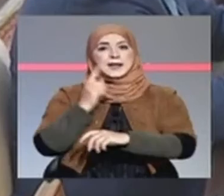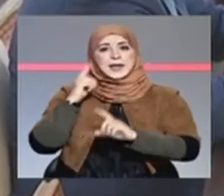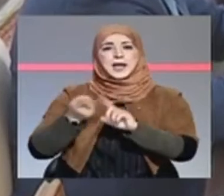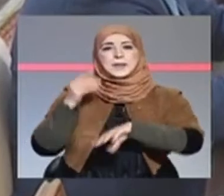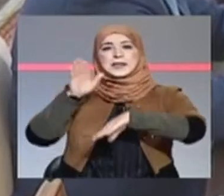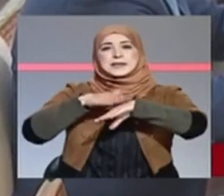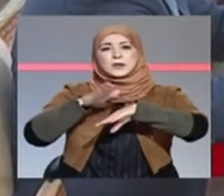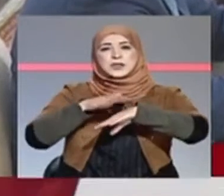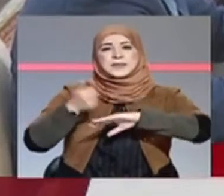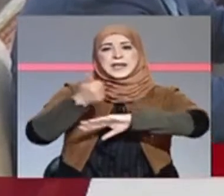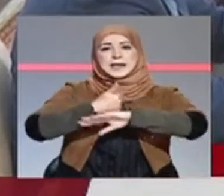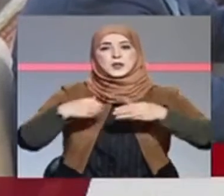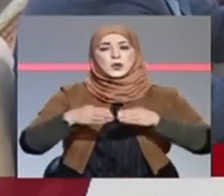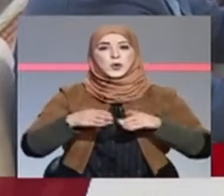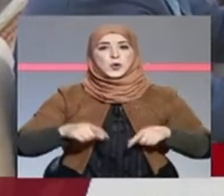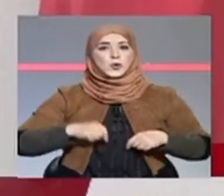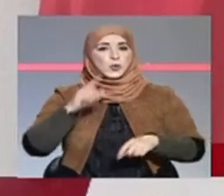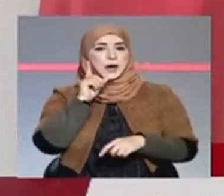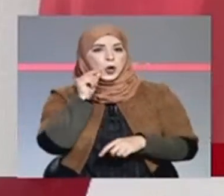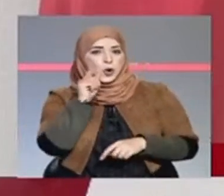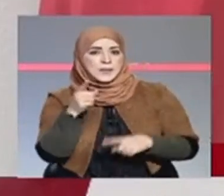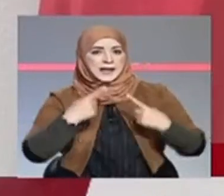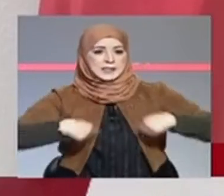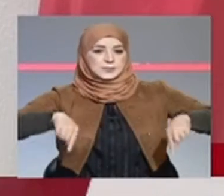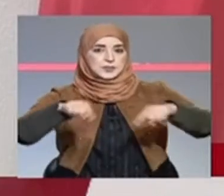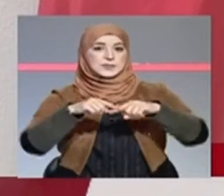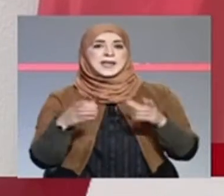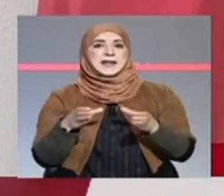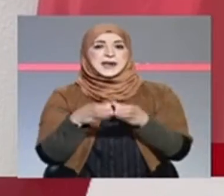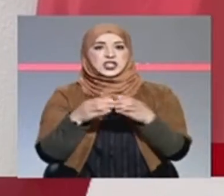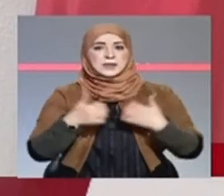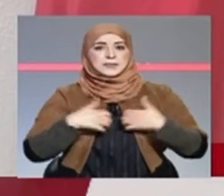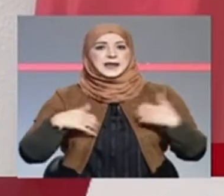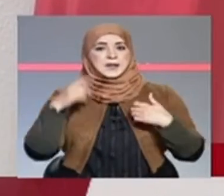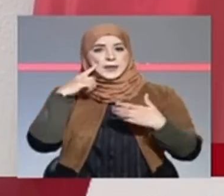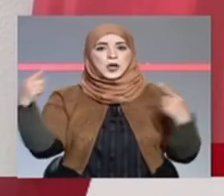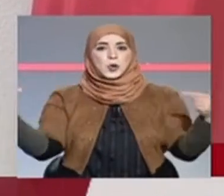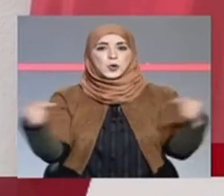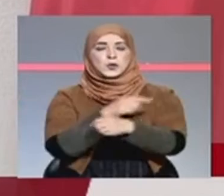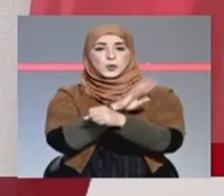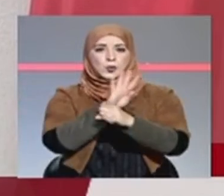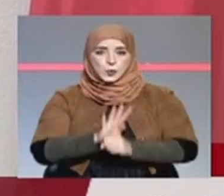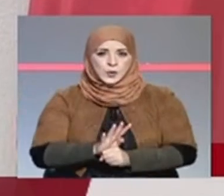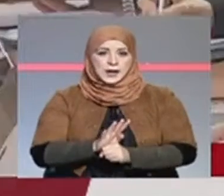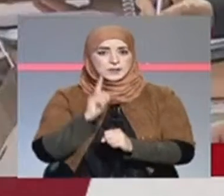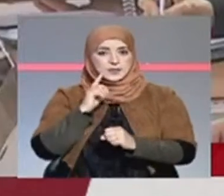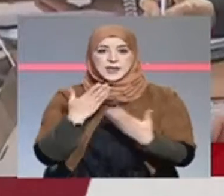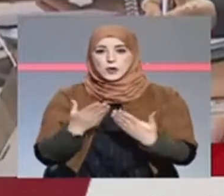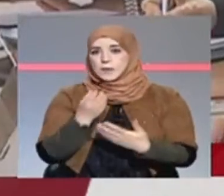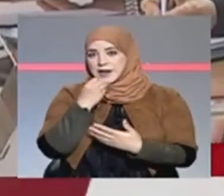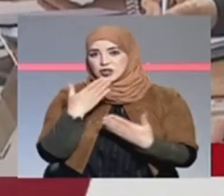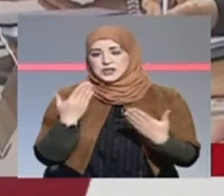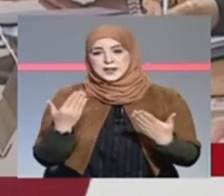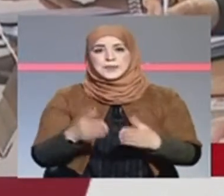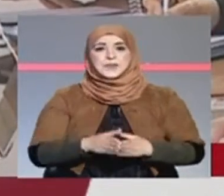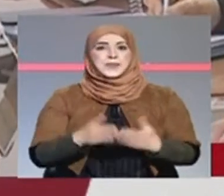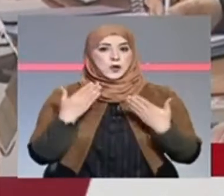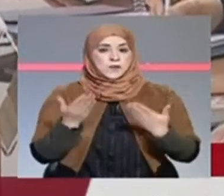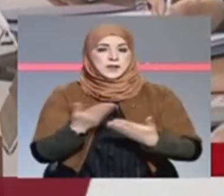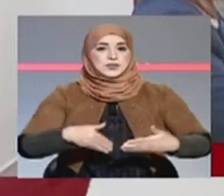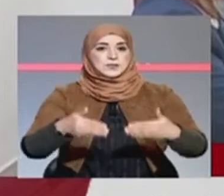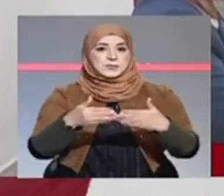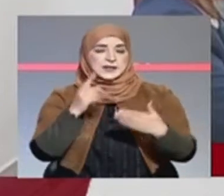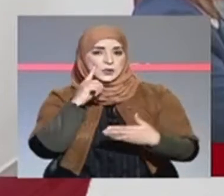توصيه رئيس الحكومه شامل مش خلال اجتماع اللجنه العلميه لمجابهه سيكون ظهر اليوم وفي اطار